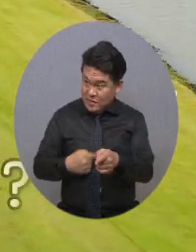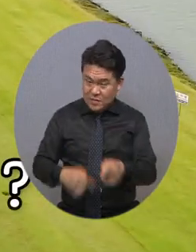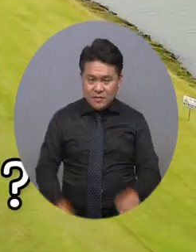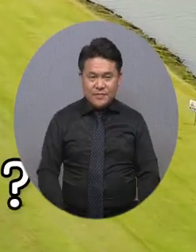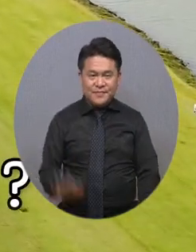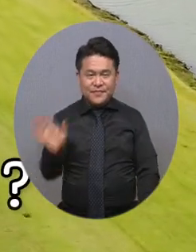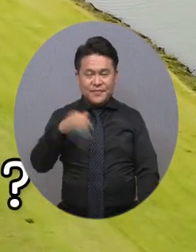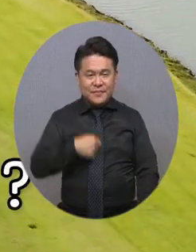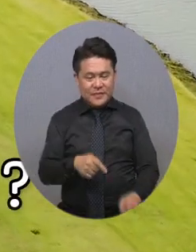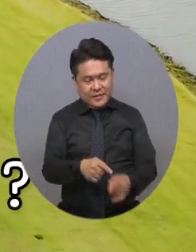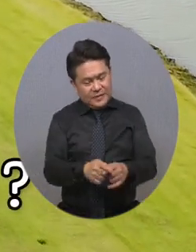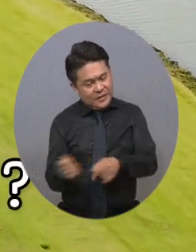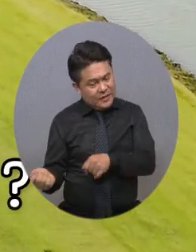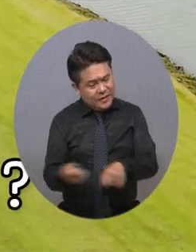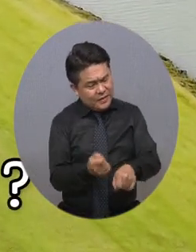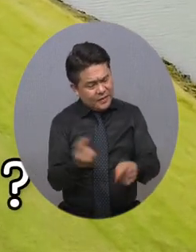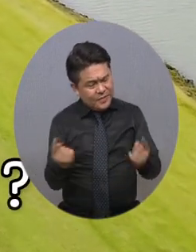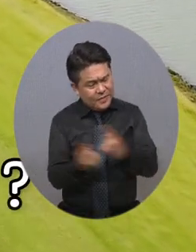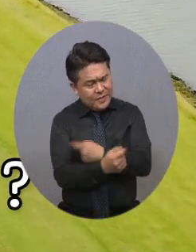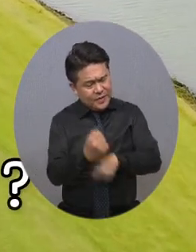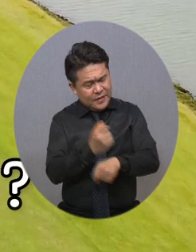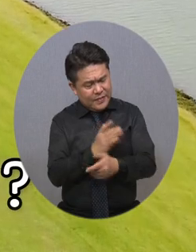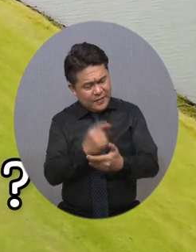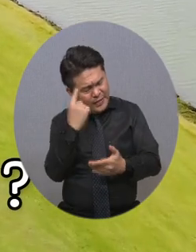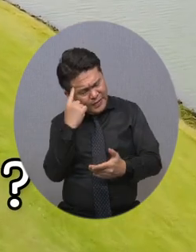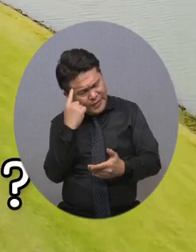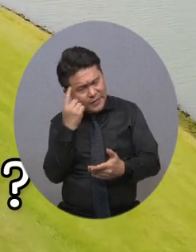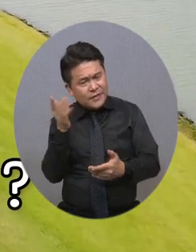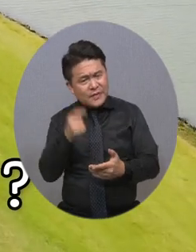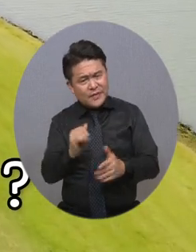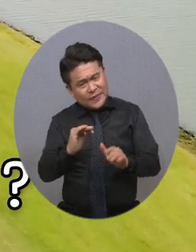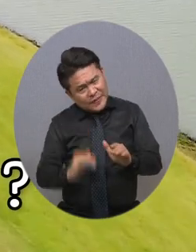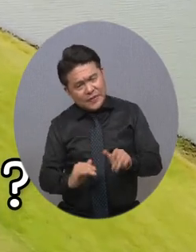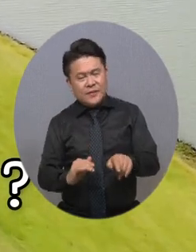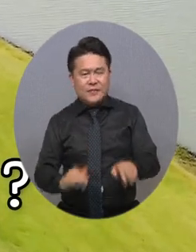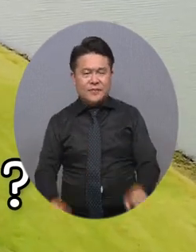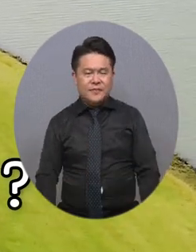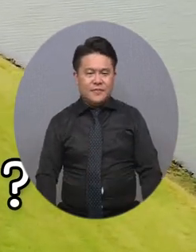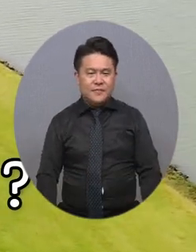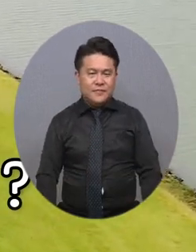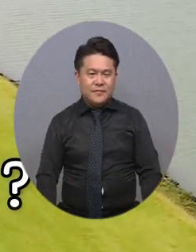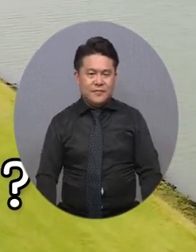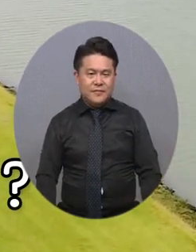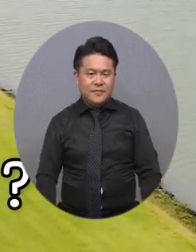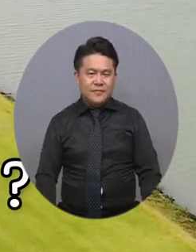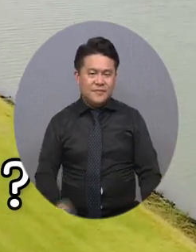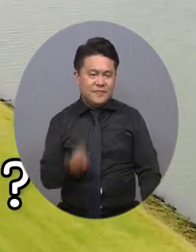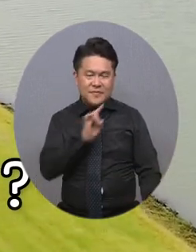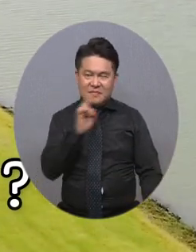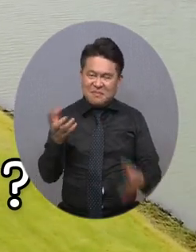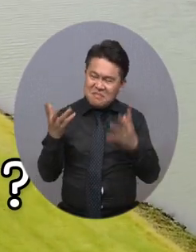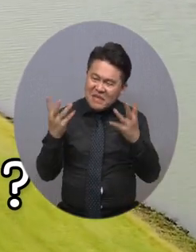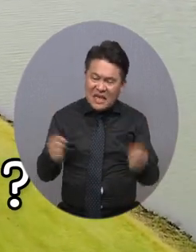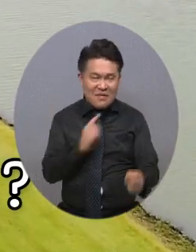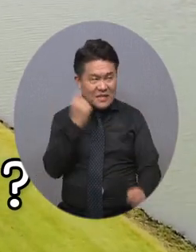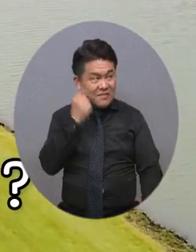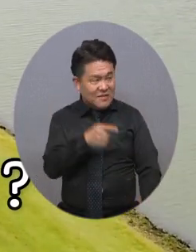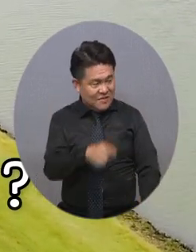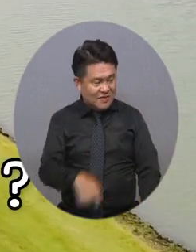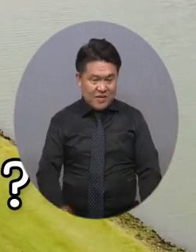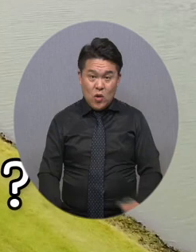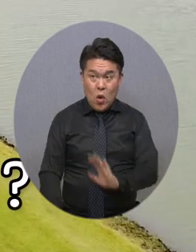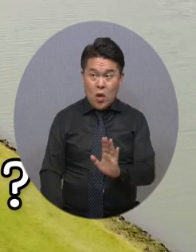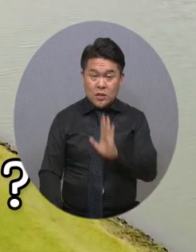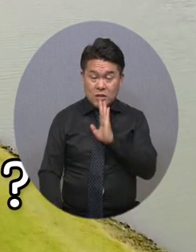티를 바꿀까 말까 되게 고민했는데 이걸 쓴 거야. 티가 좀 낮았어. 아, 역시 골프에는 변명이 수만 가지가 있다는 거. 아니야 진짜로